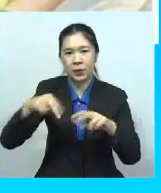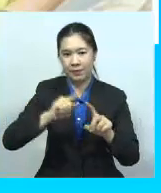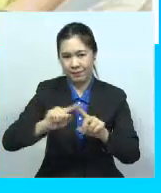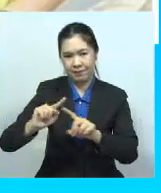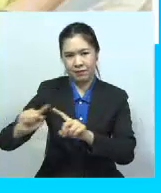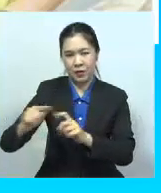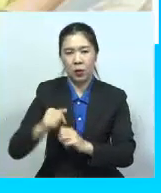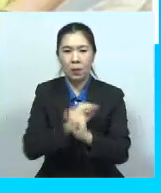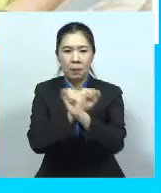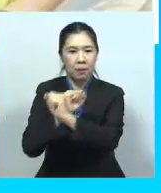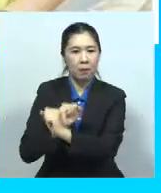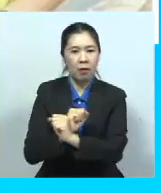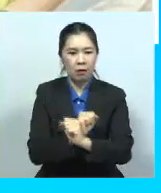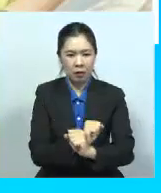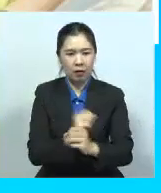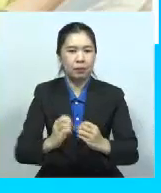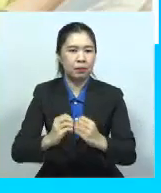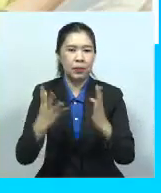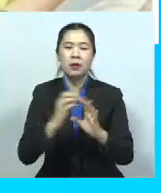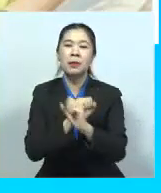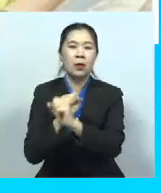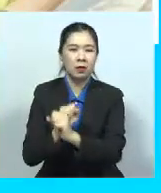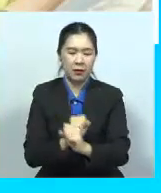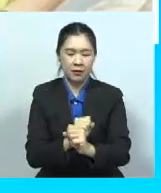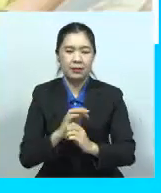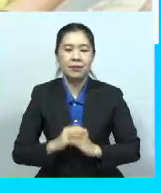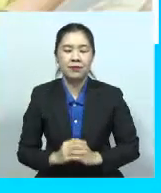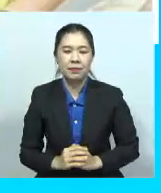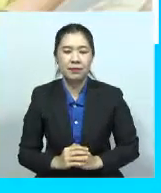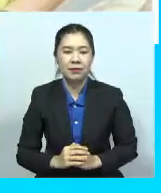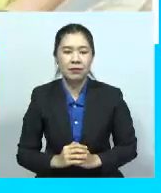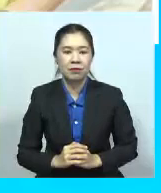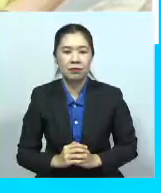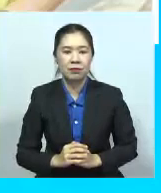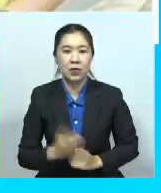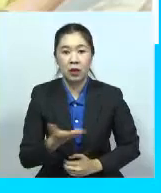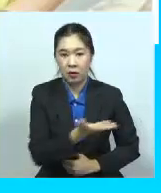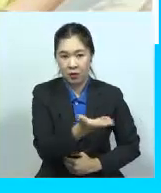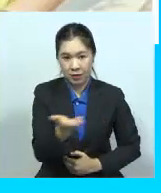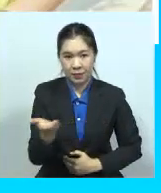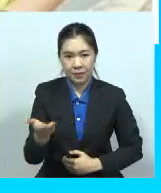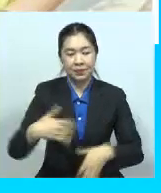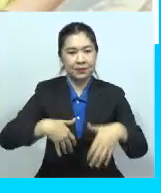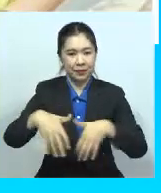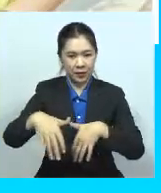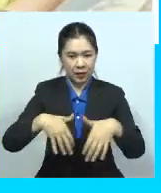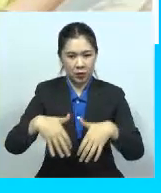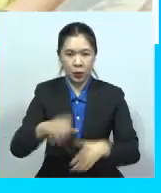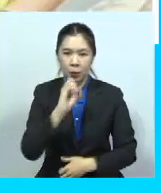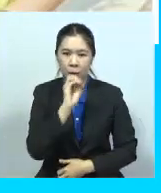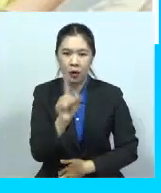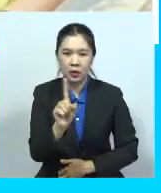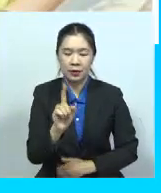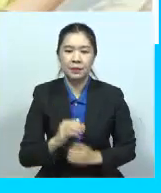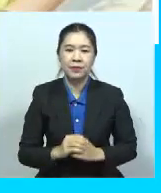ยค่ะเพื่อป้องกันไม่ให้เกิดเหตุเหล่านี้ขึ้นซึ่งอยากจะบอกคุณผู้ชมให้รับทราบไว้ตรงนี้นะคะเพราะว่าจริงๆใน